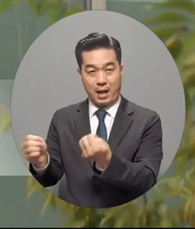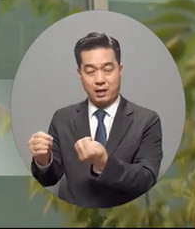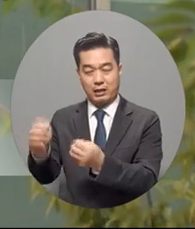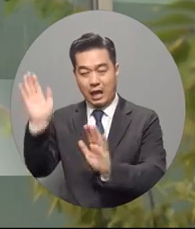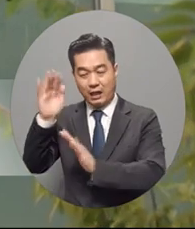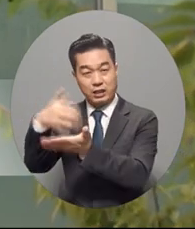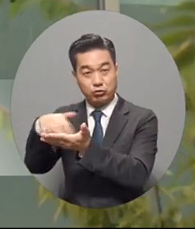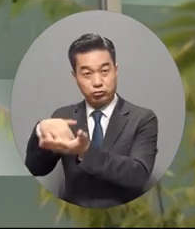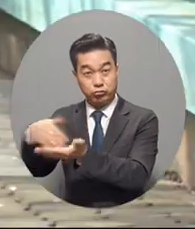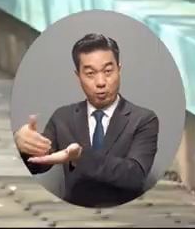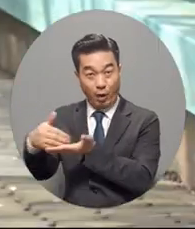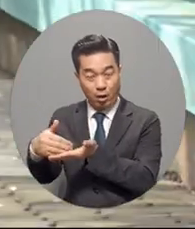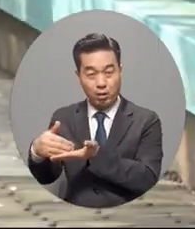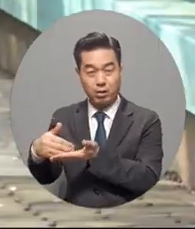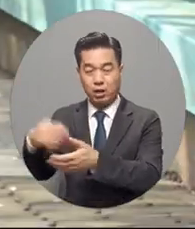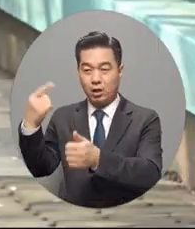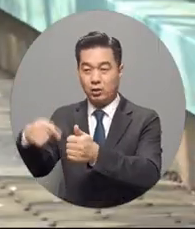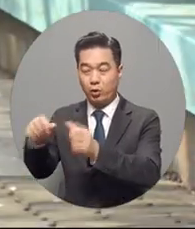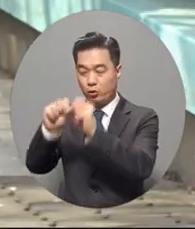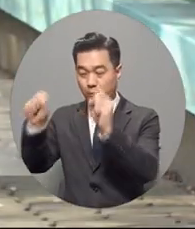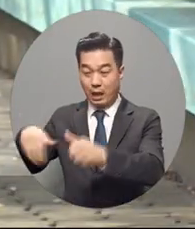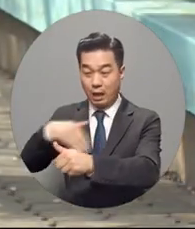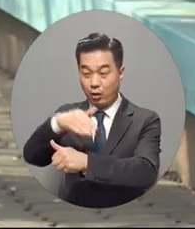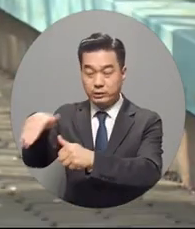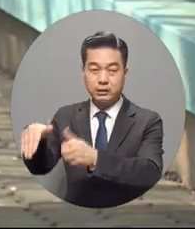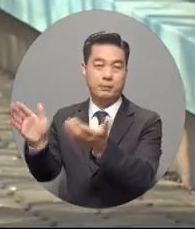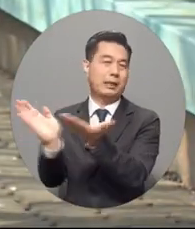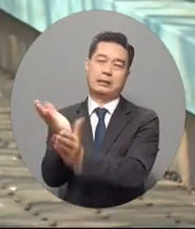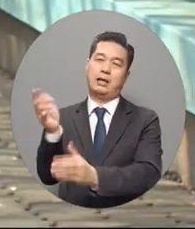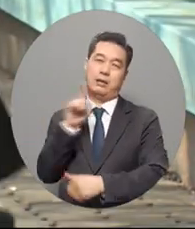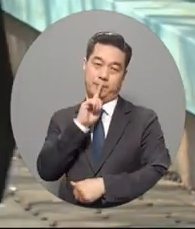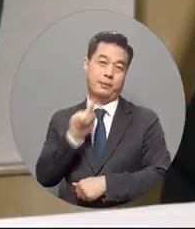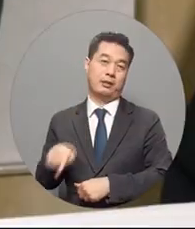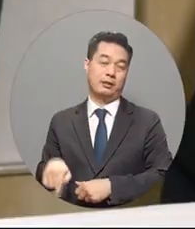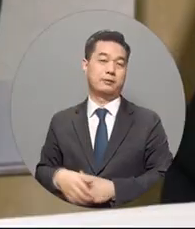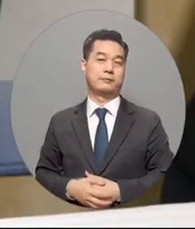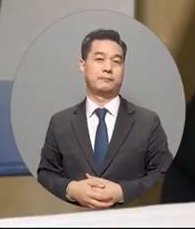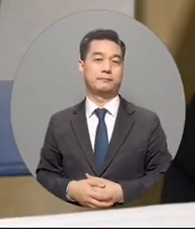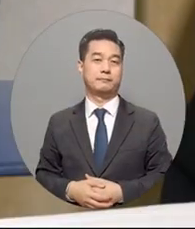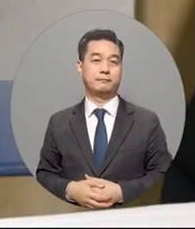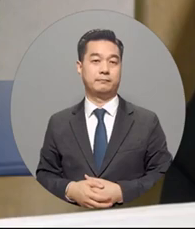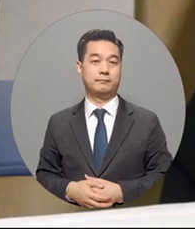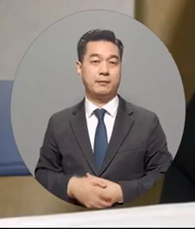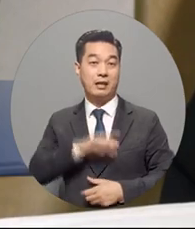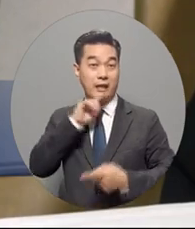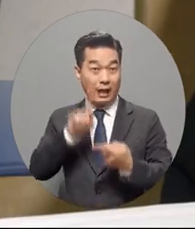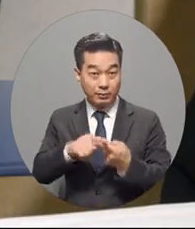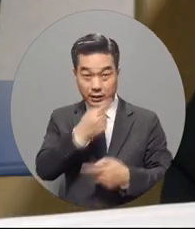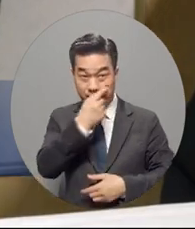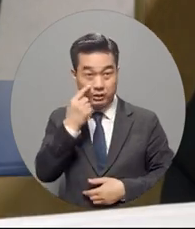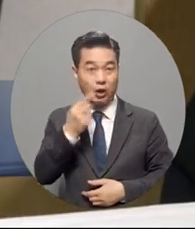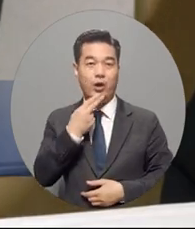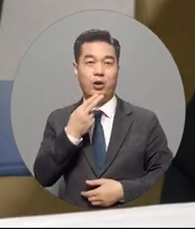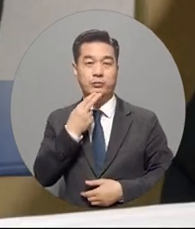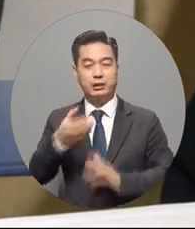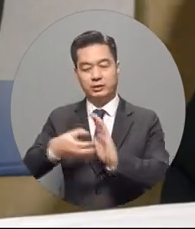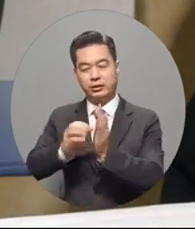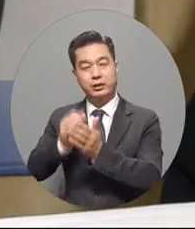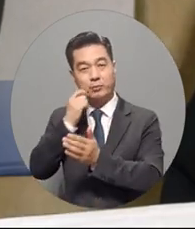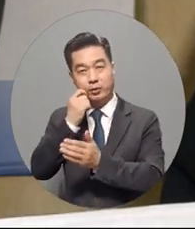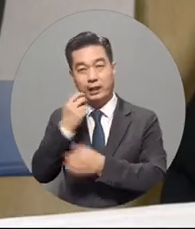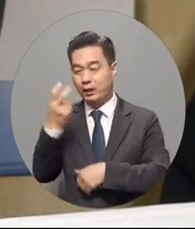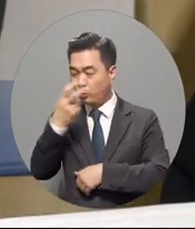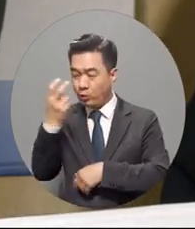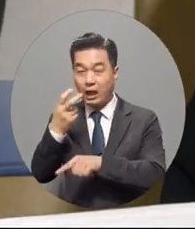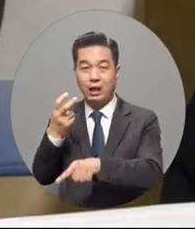것은 교육 인프라나 현실 여건을 고려하지 않았다는 겁니다. 합리적 근거가 없는 부적절한 수요조사 결과를